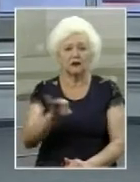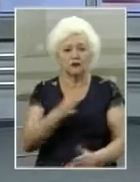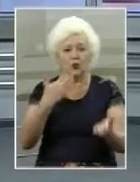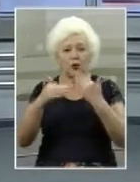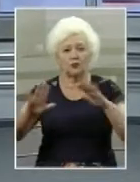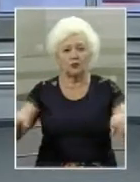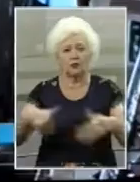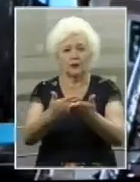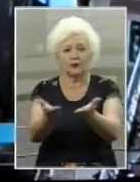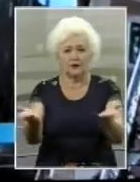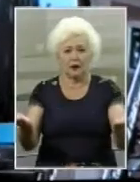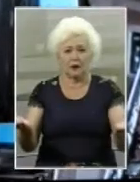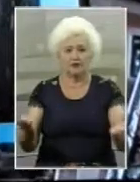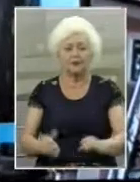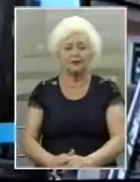таке.